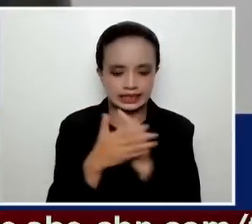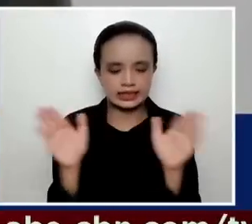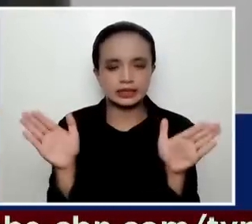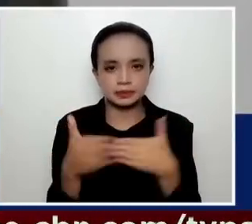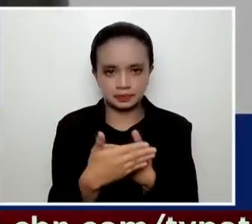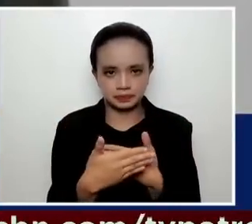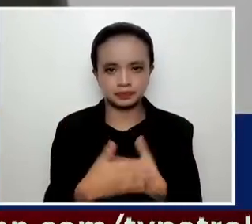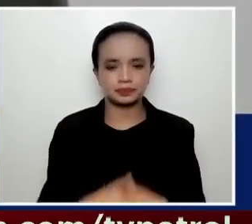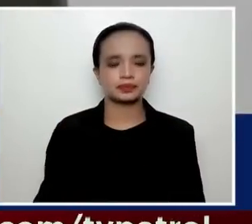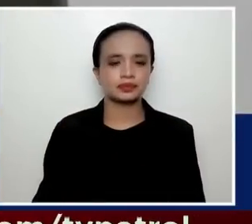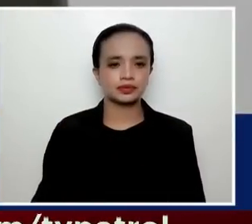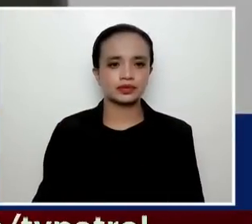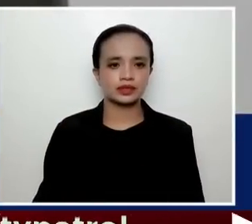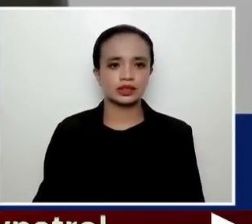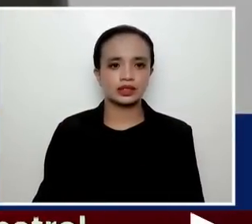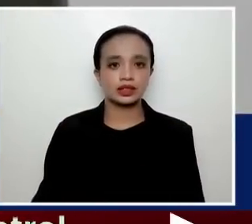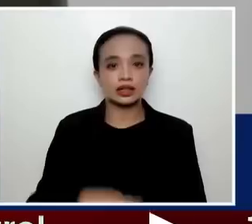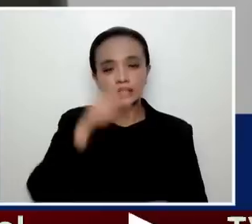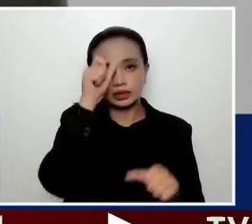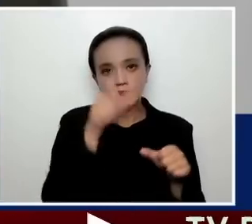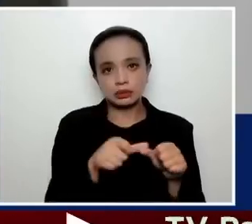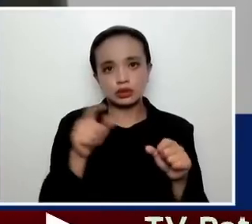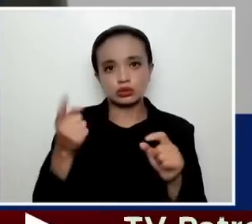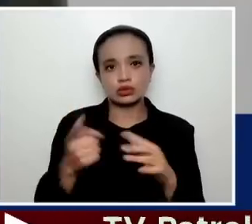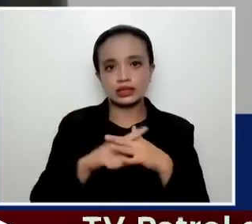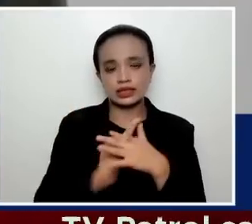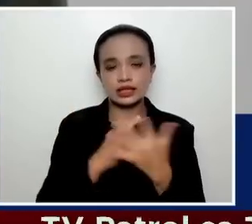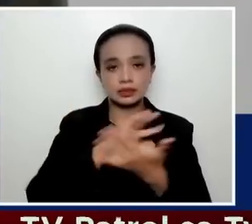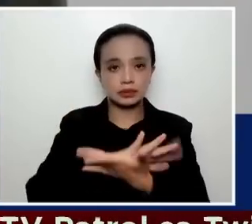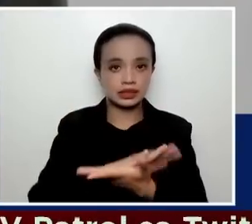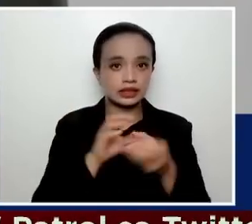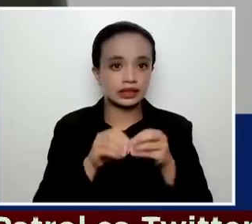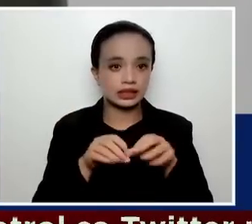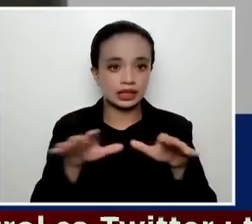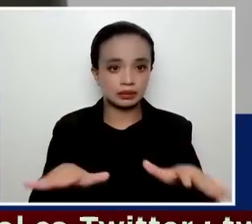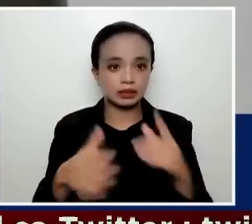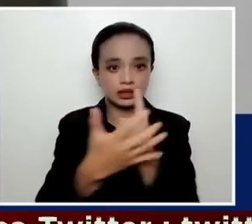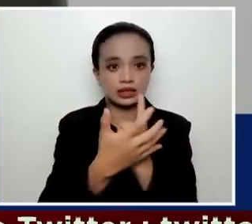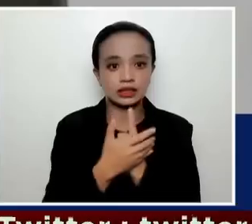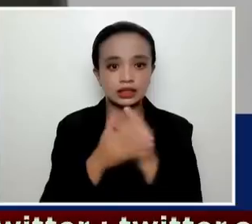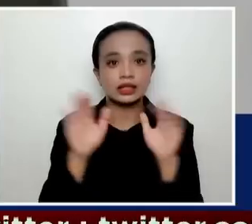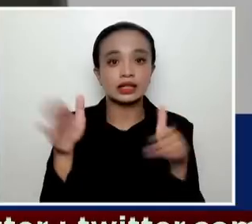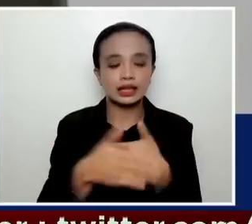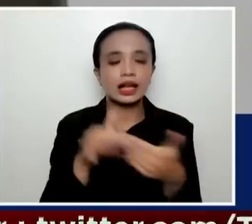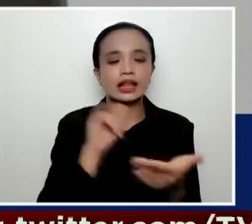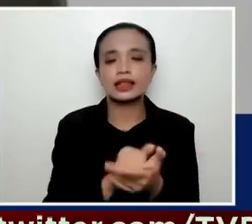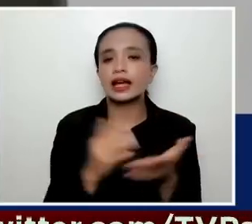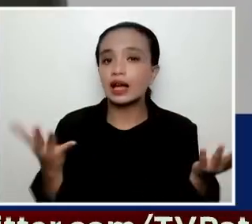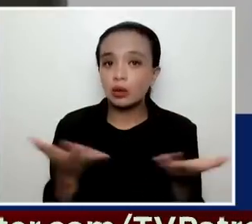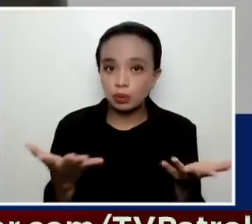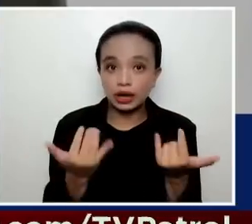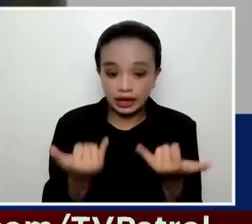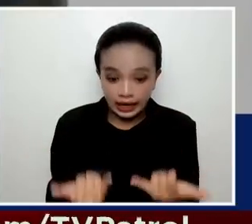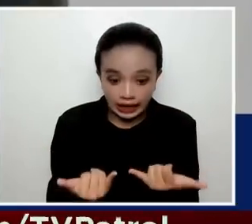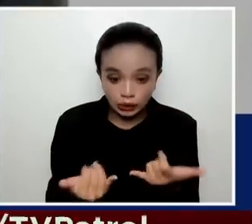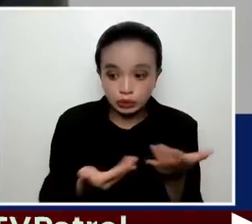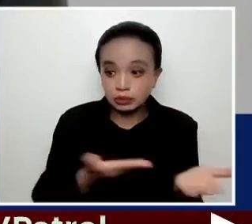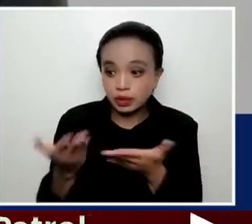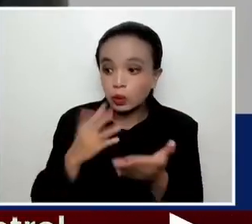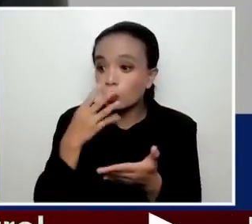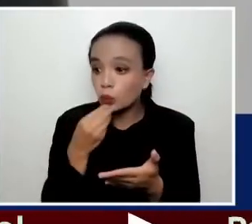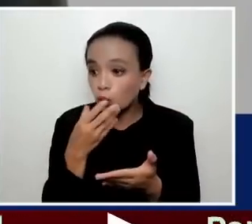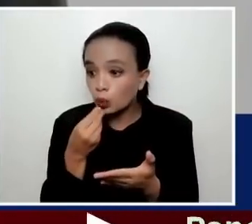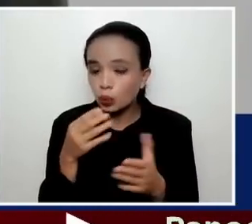been built during the time of the pandemic. Inuumpisahan po nila na doon na tayo naglalagay ng ating mga kaso ng COVID para wala